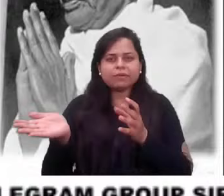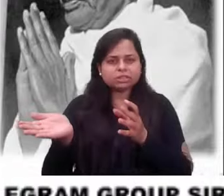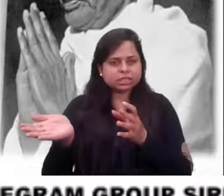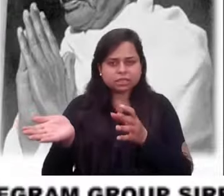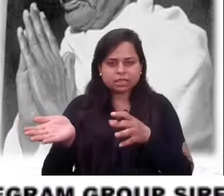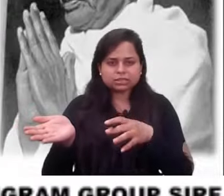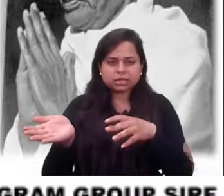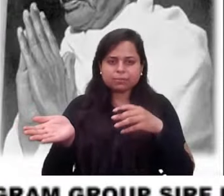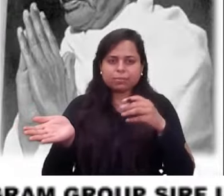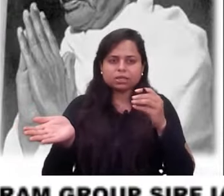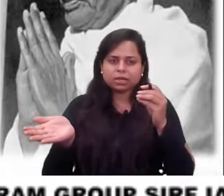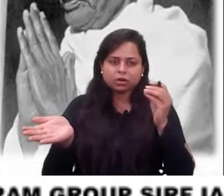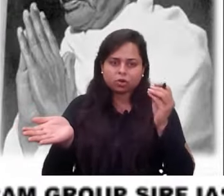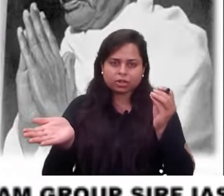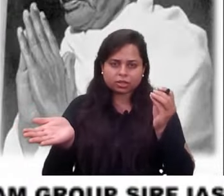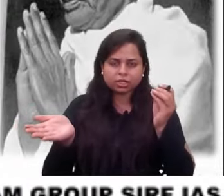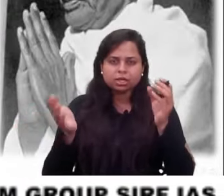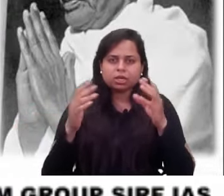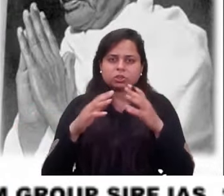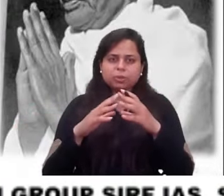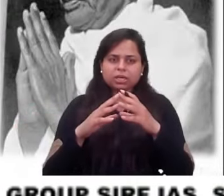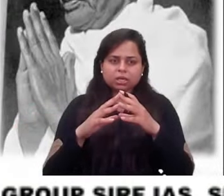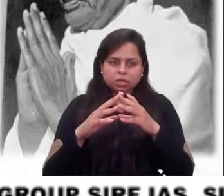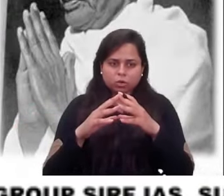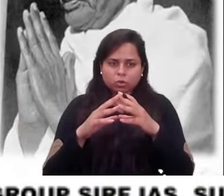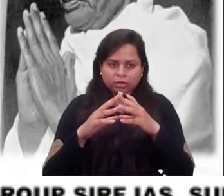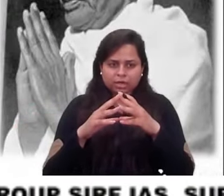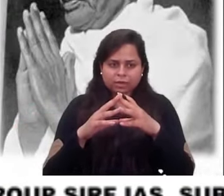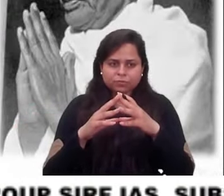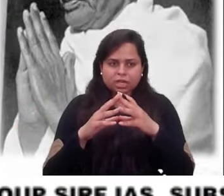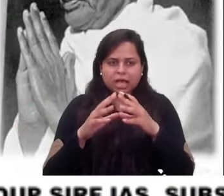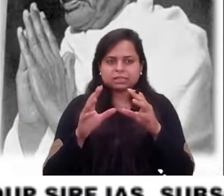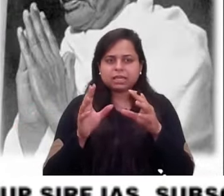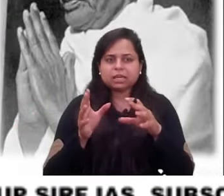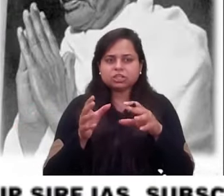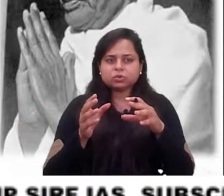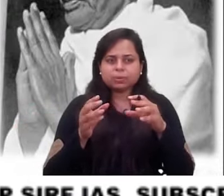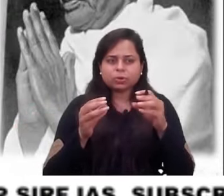लैंग्वेज hindi-speaking ने